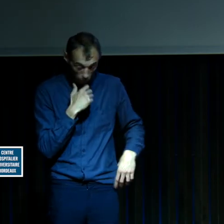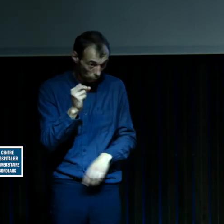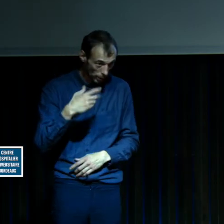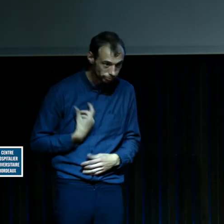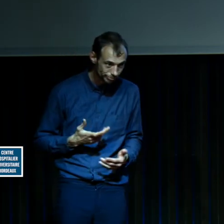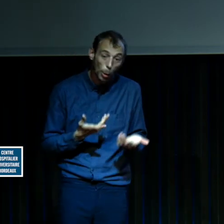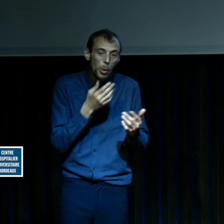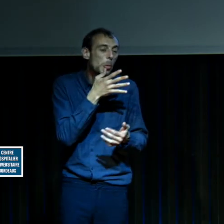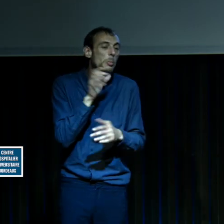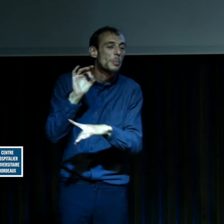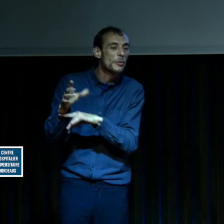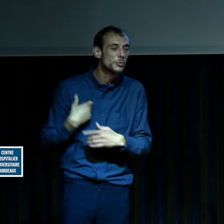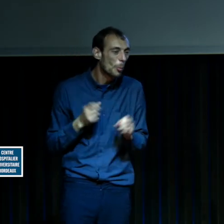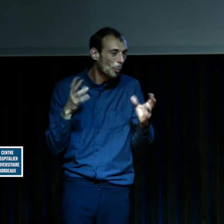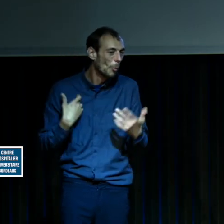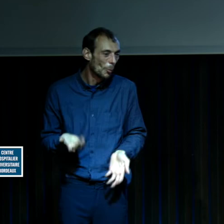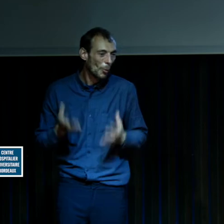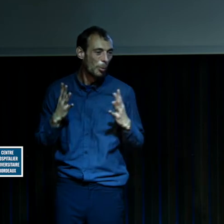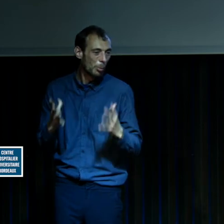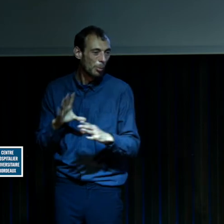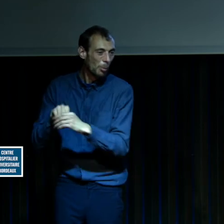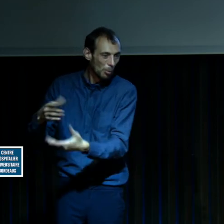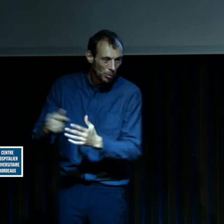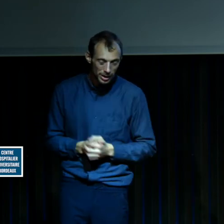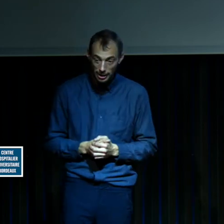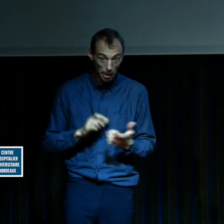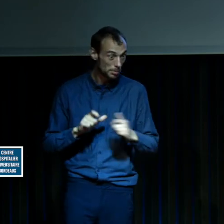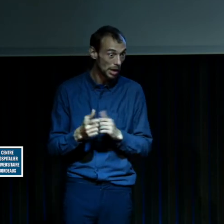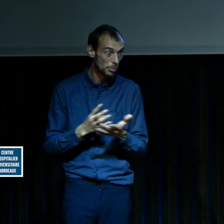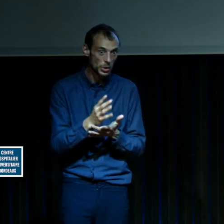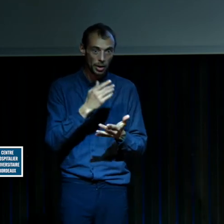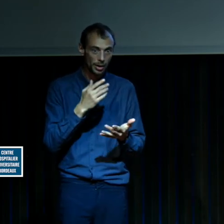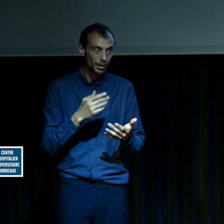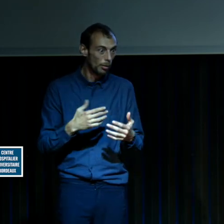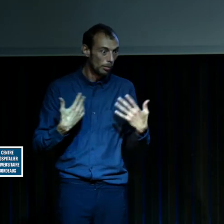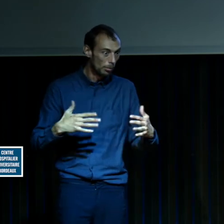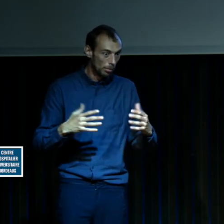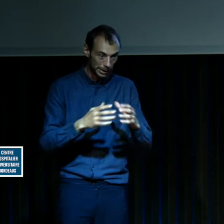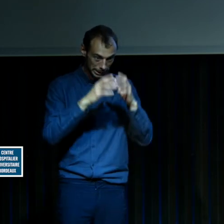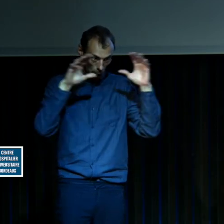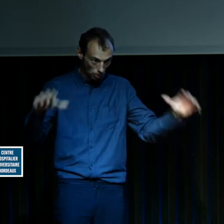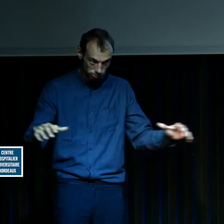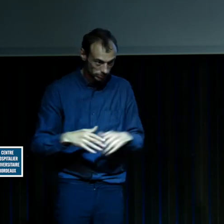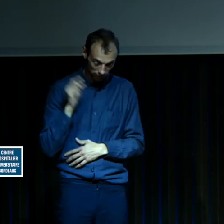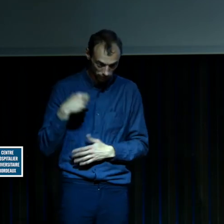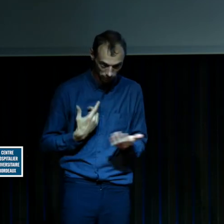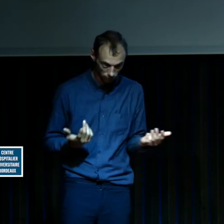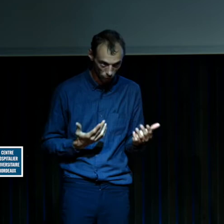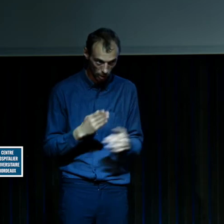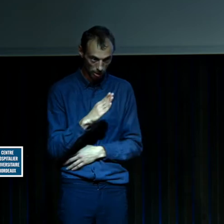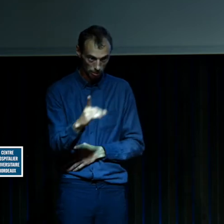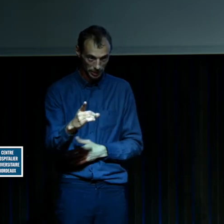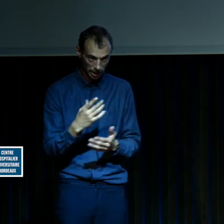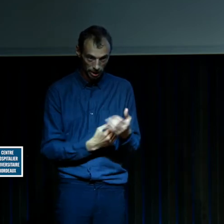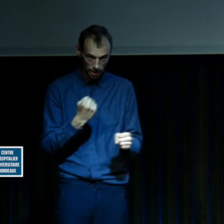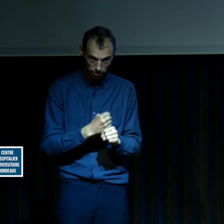part. Et je me suis embarquée dans ce projet titanesque de devoir écrire ce livre